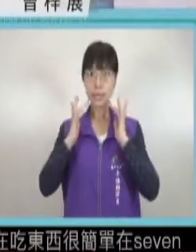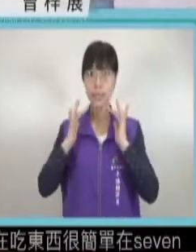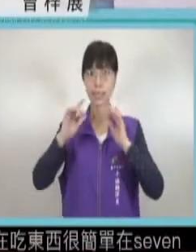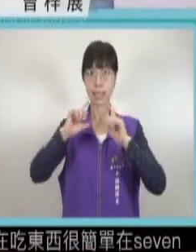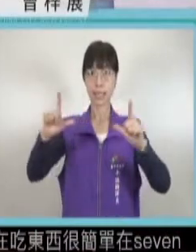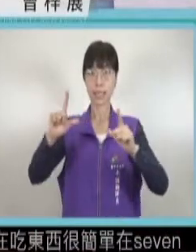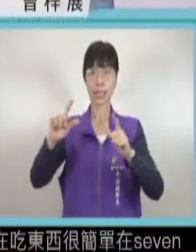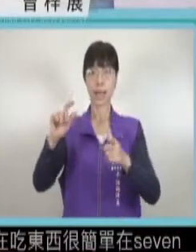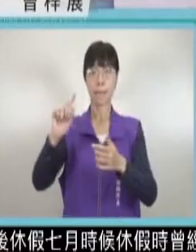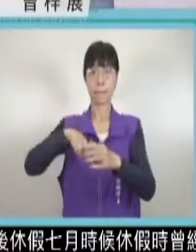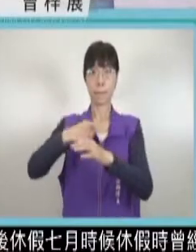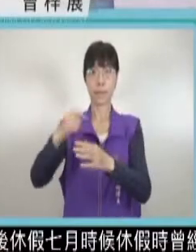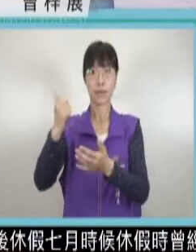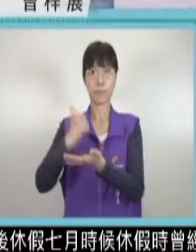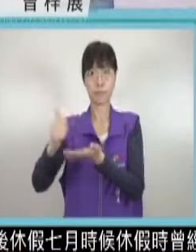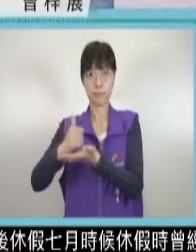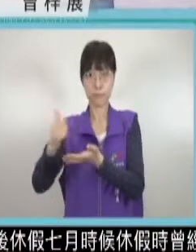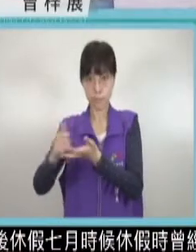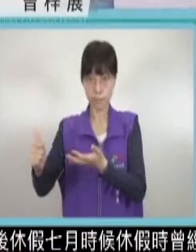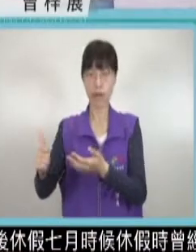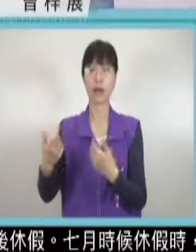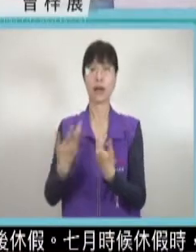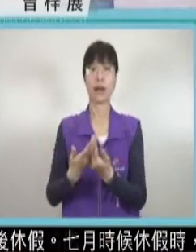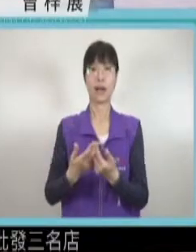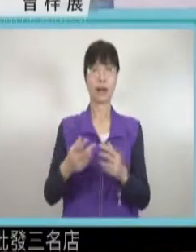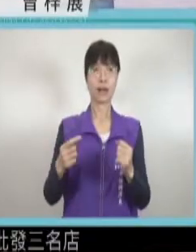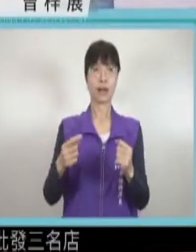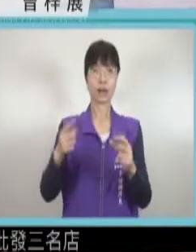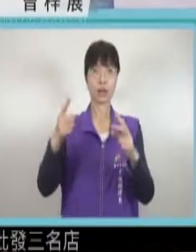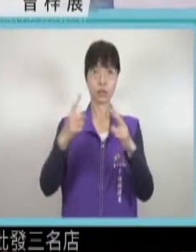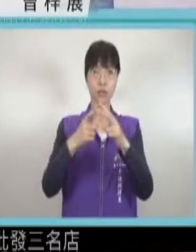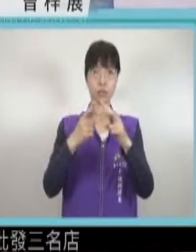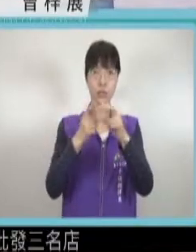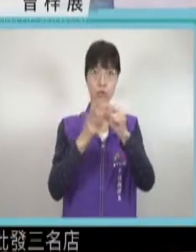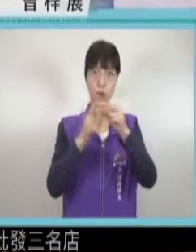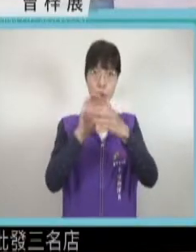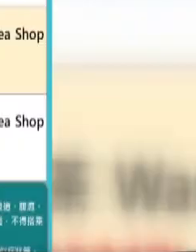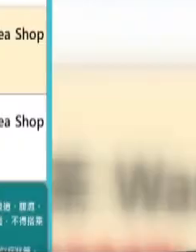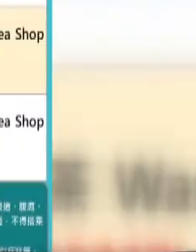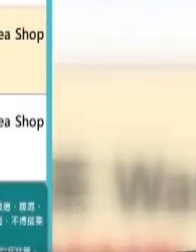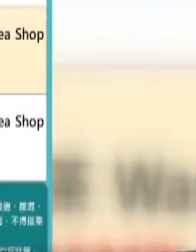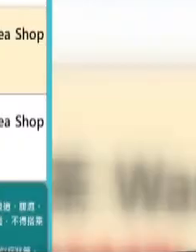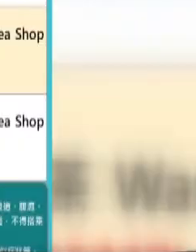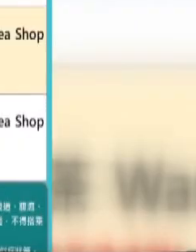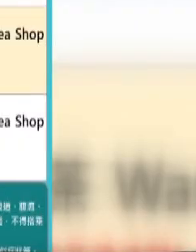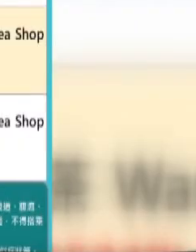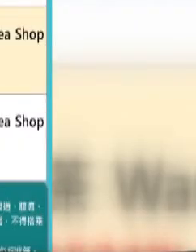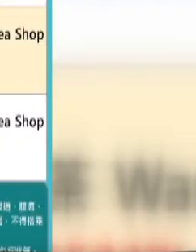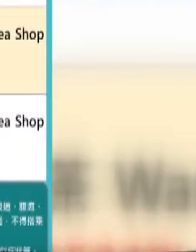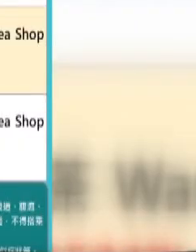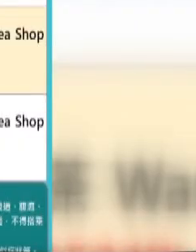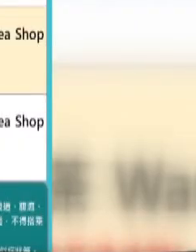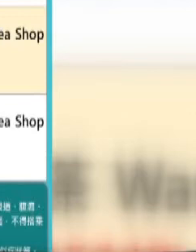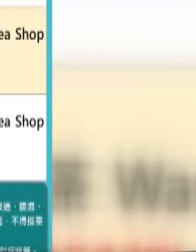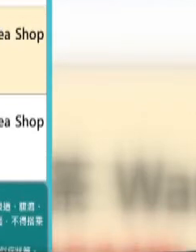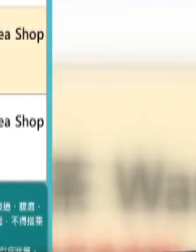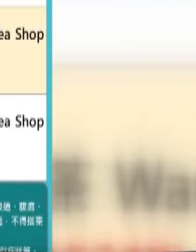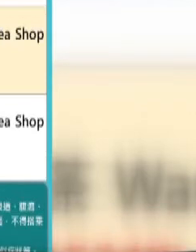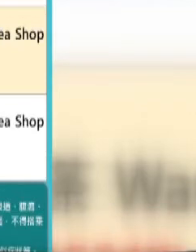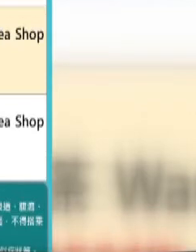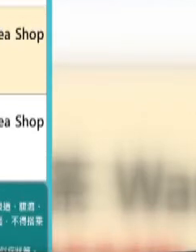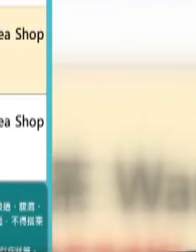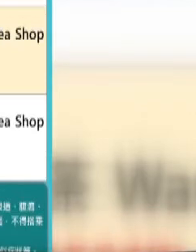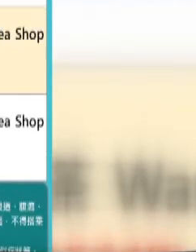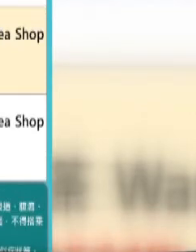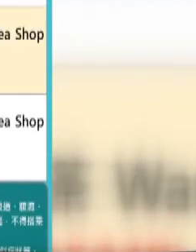号但尚未宣布的确诊个案，分别是27岁在西区饮料店的男性员工按